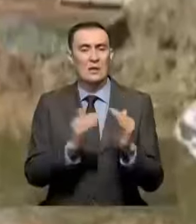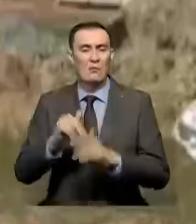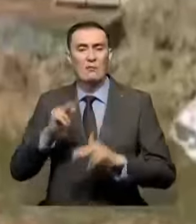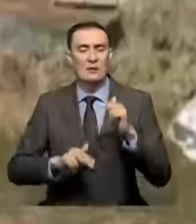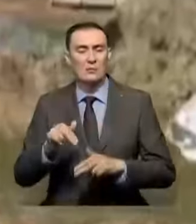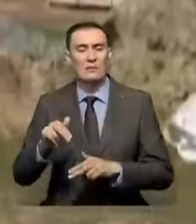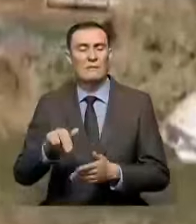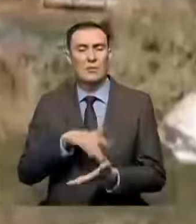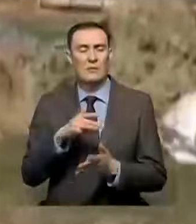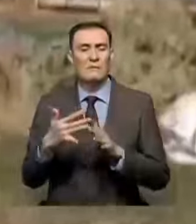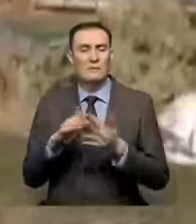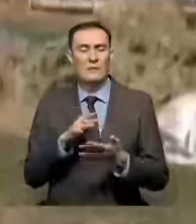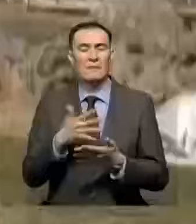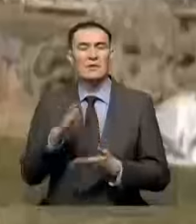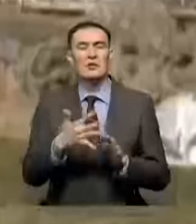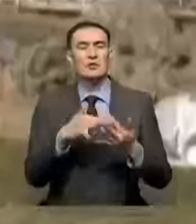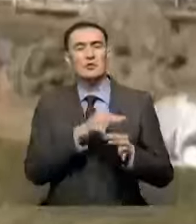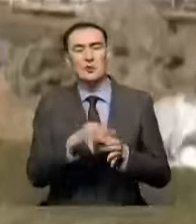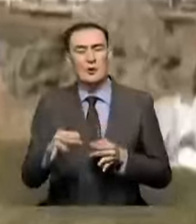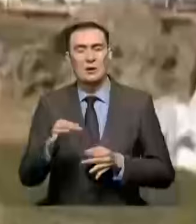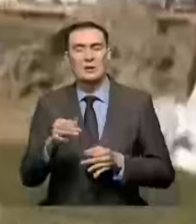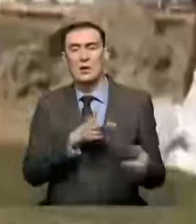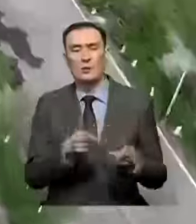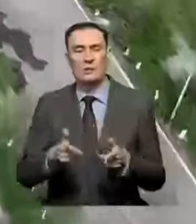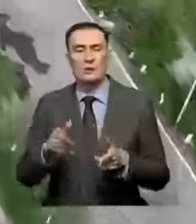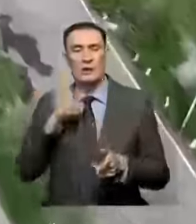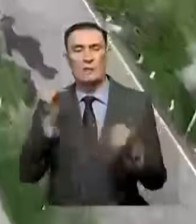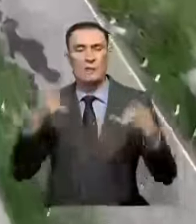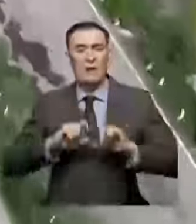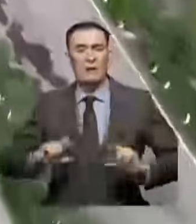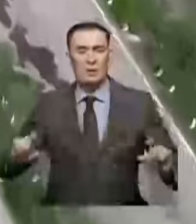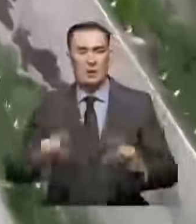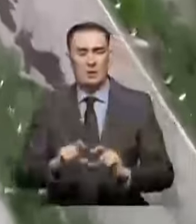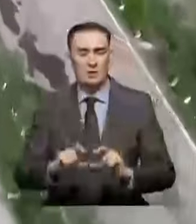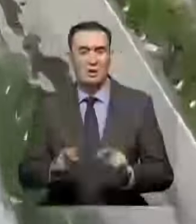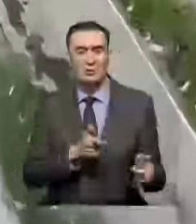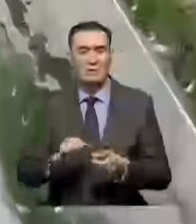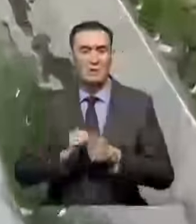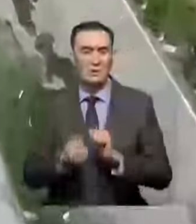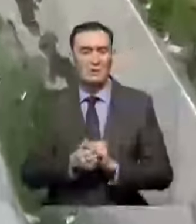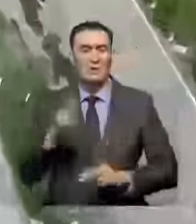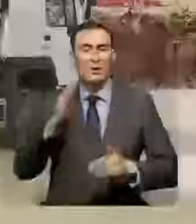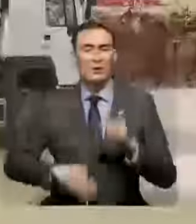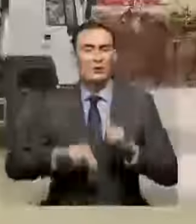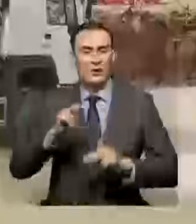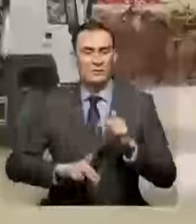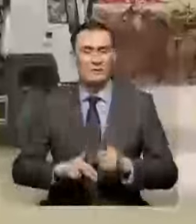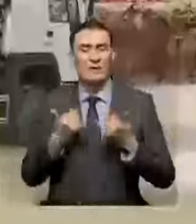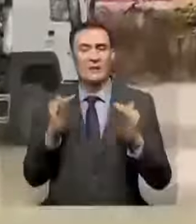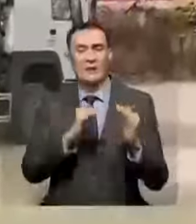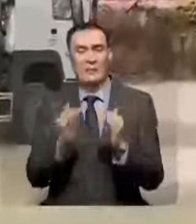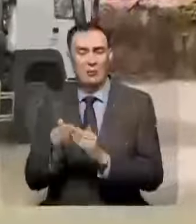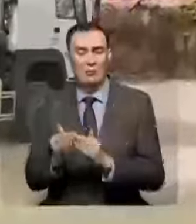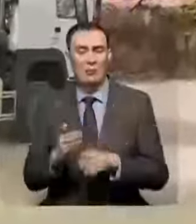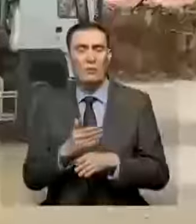возведут в райцентре, остальные в 5 селах. Сейчас идет монтаж фундамента. По предварительным расчетам, завершить строительство домов для пострадавших